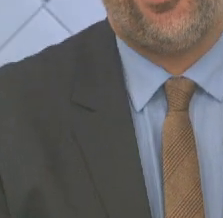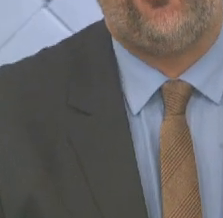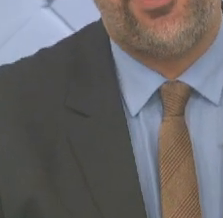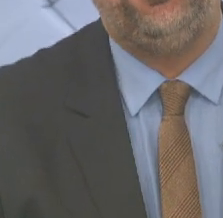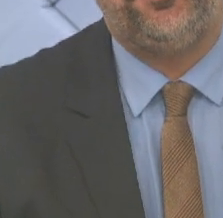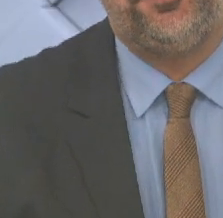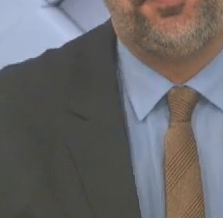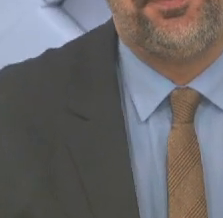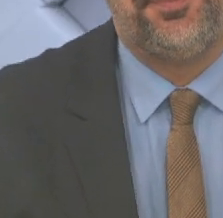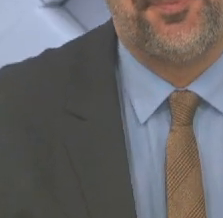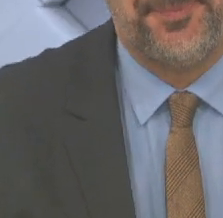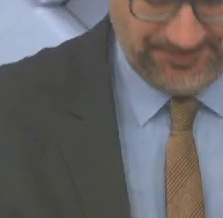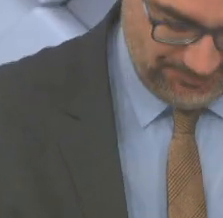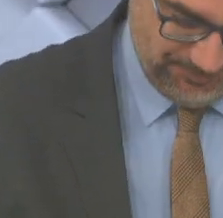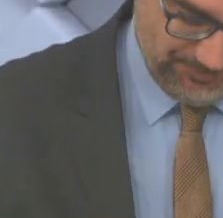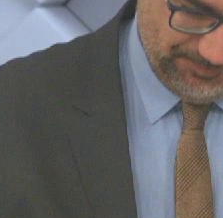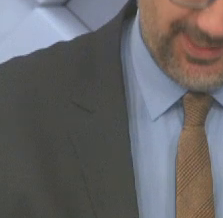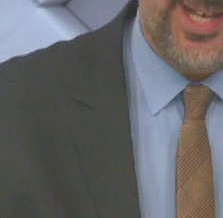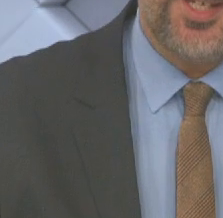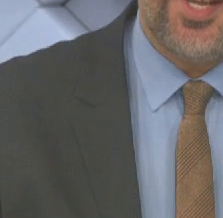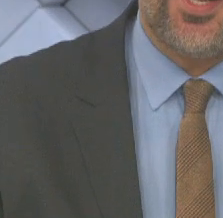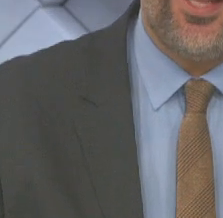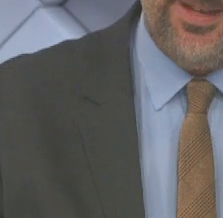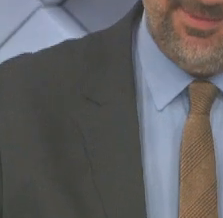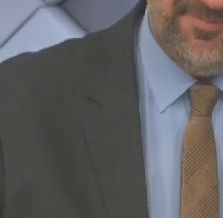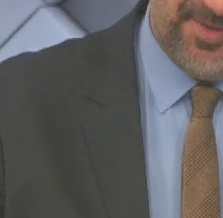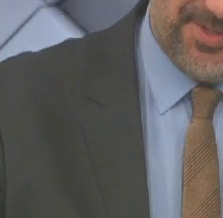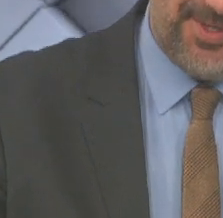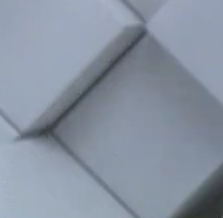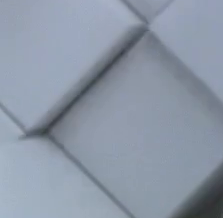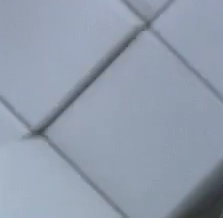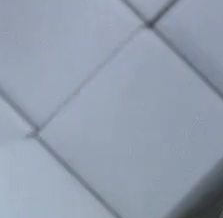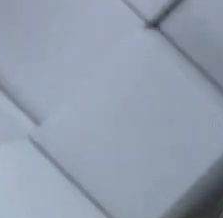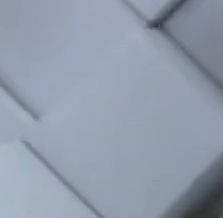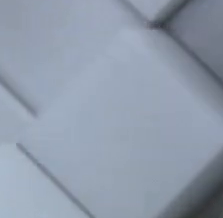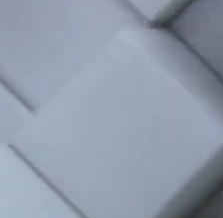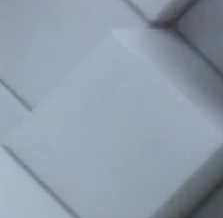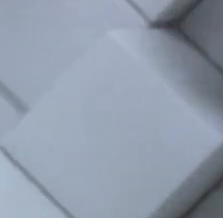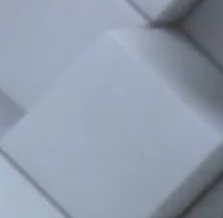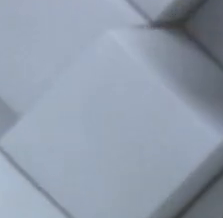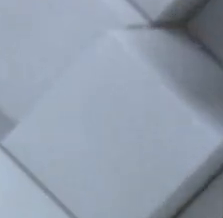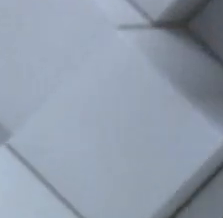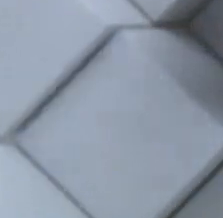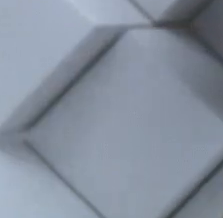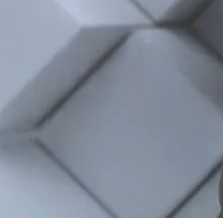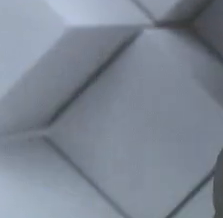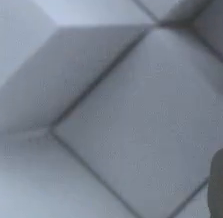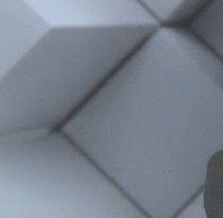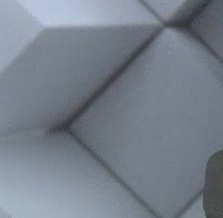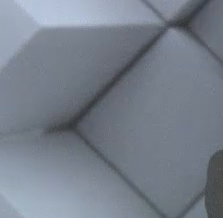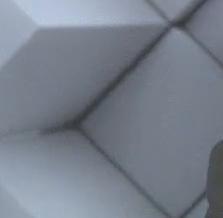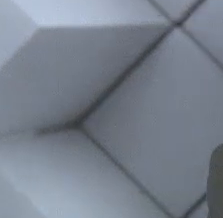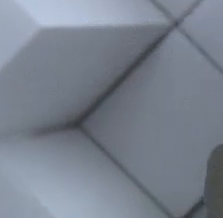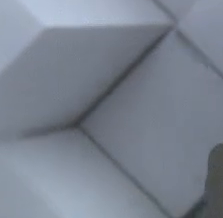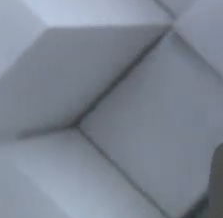ευχαριστούμε πάρα πολύ. Ευχαριστώ και εγώ, Σταύρο. Καλή συνέχεια. Καλή συνέχεια και καλή δύναμη. Νομίζω τα είπαμε όλα με τον Αλέξανδρο Διαμάντη. Ακούσατε